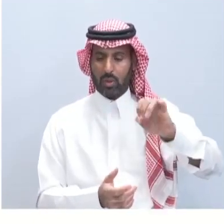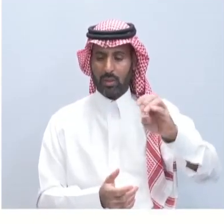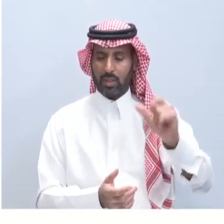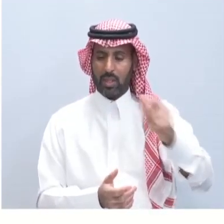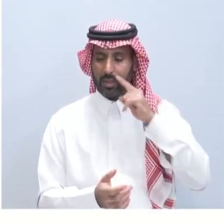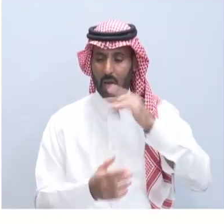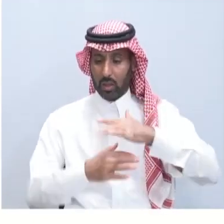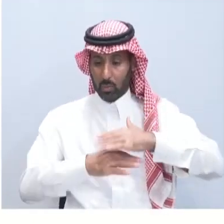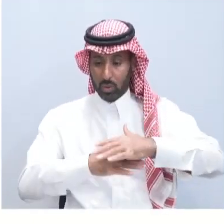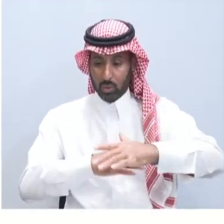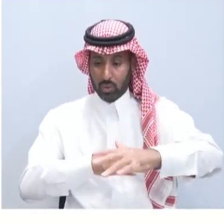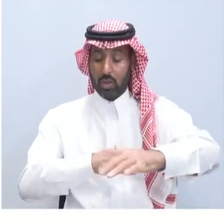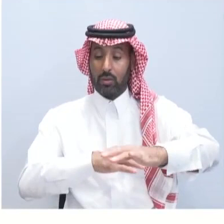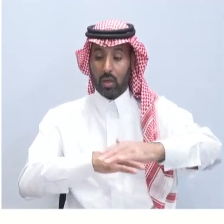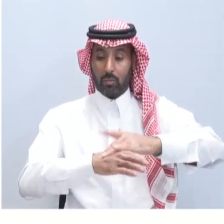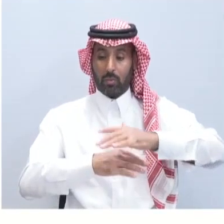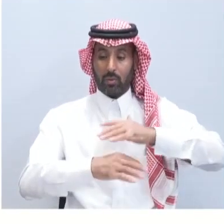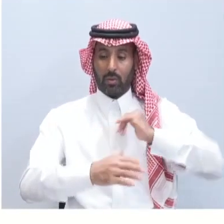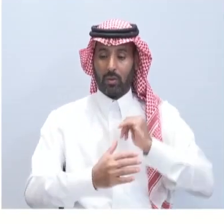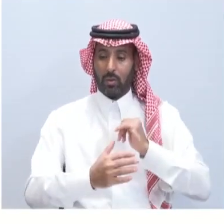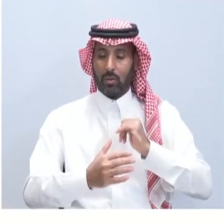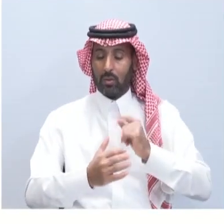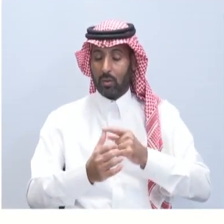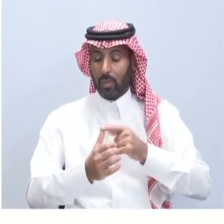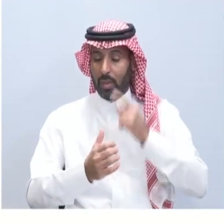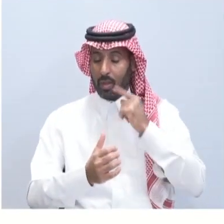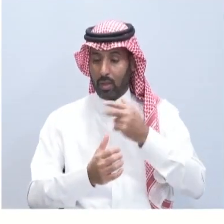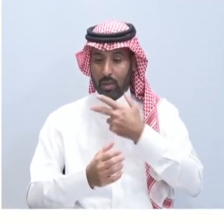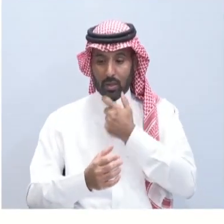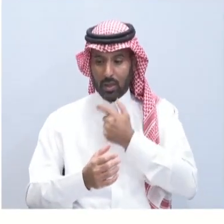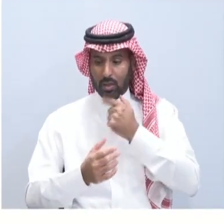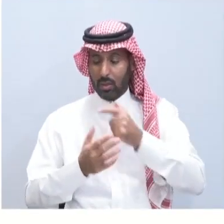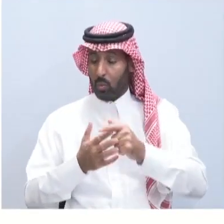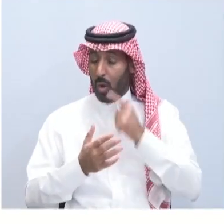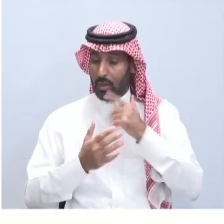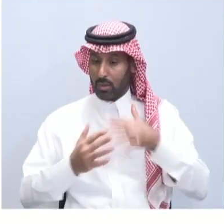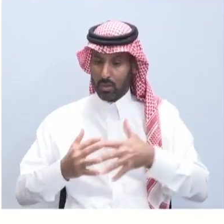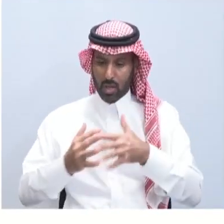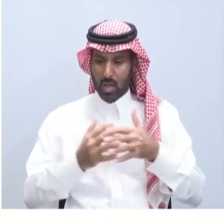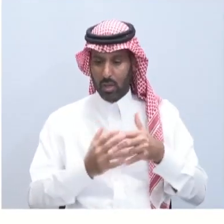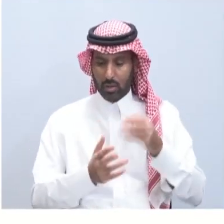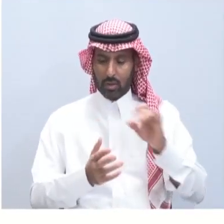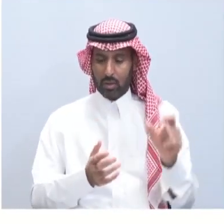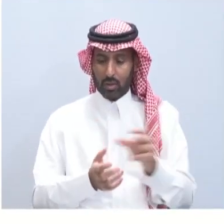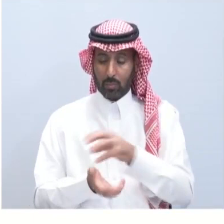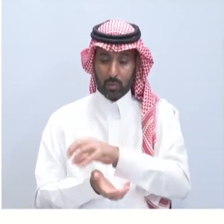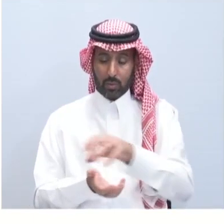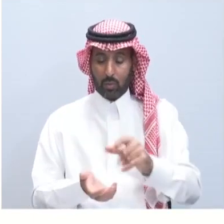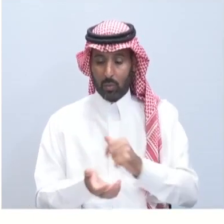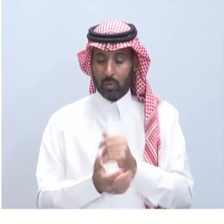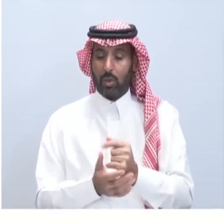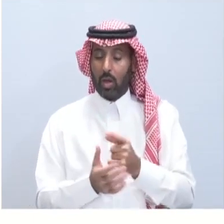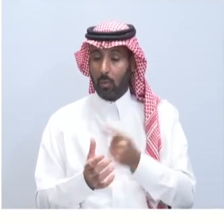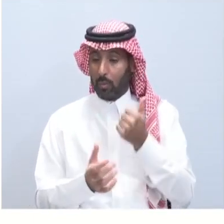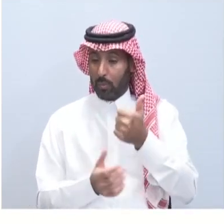المد والجزر وذكرنا بانها تمثل انجلترا واسكتلندا واستراليا والولايات المتحده وكندا وجنوب افريقيا دولا